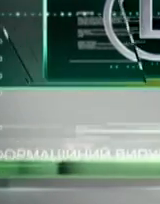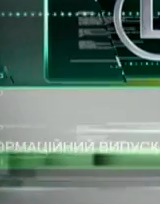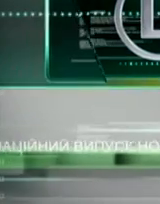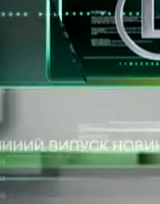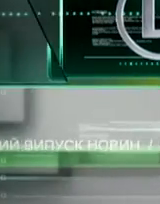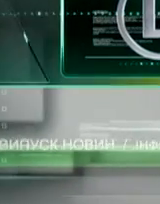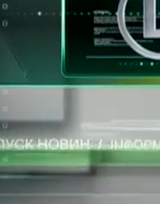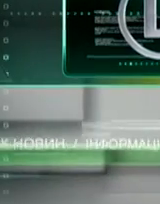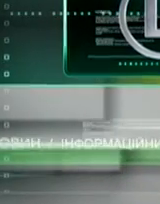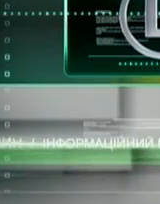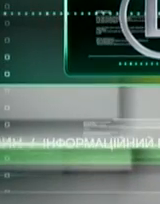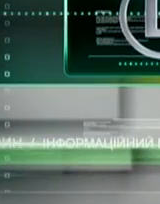Дякую за перегляд!